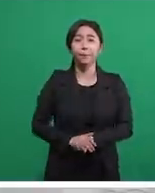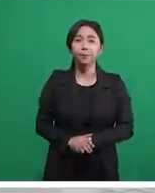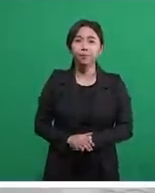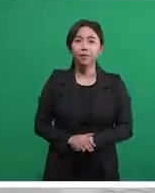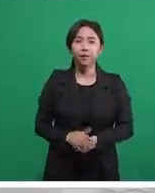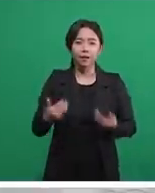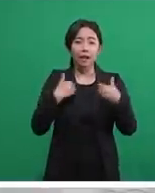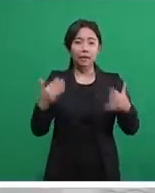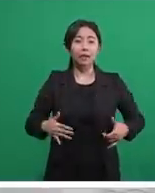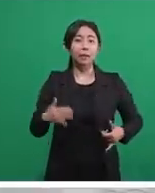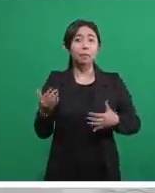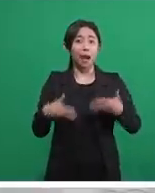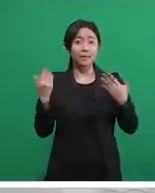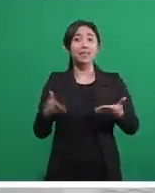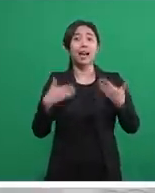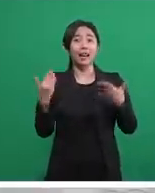Kebahagiaan,